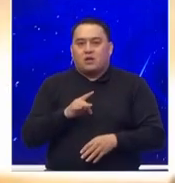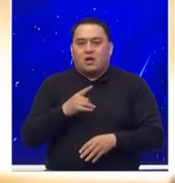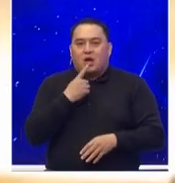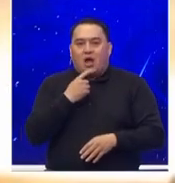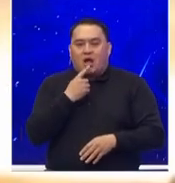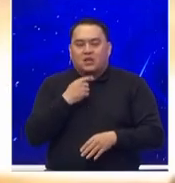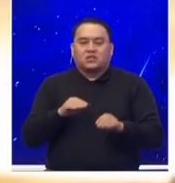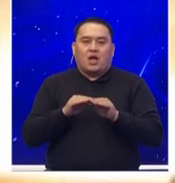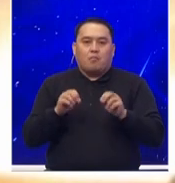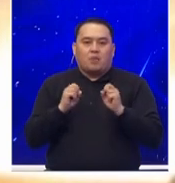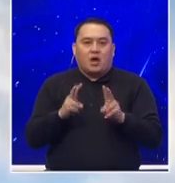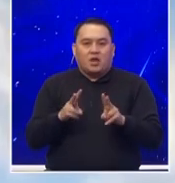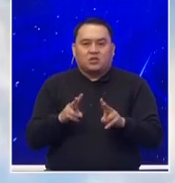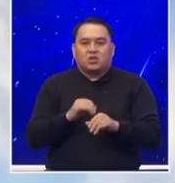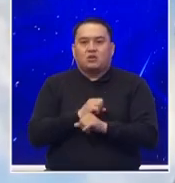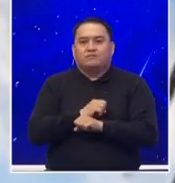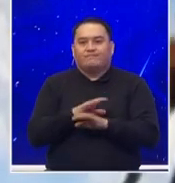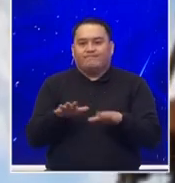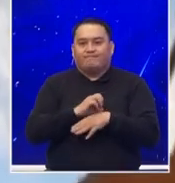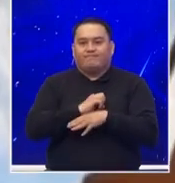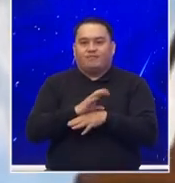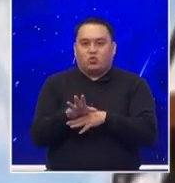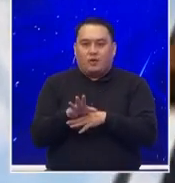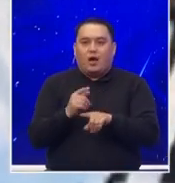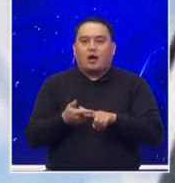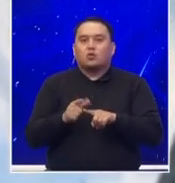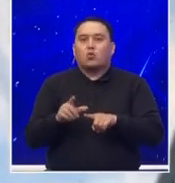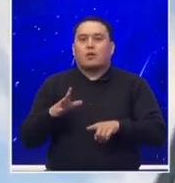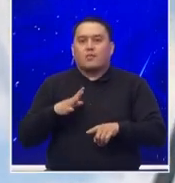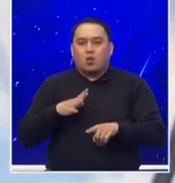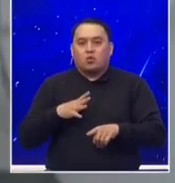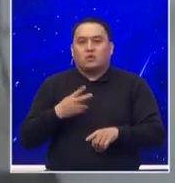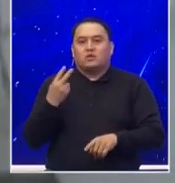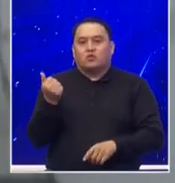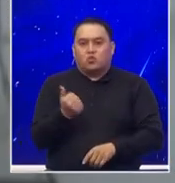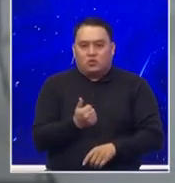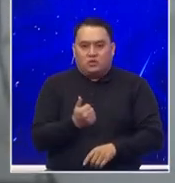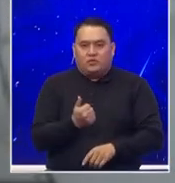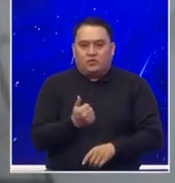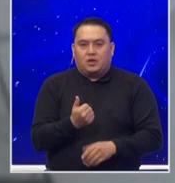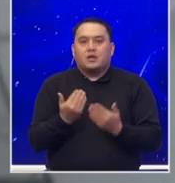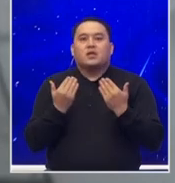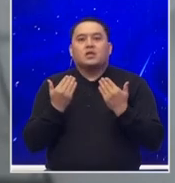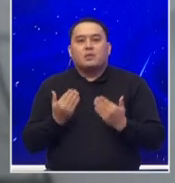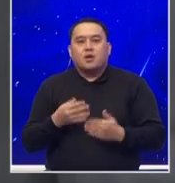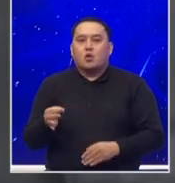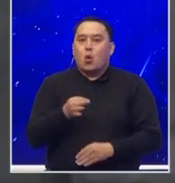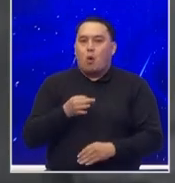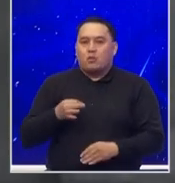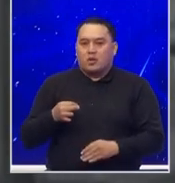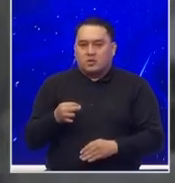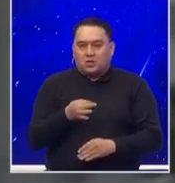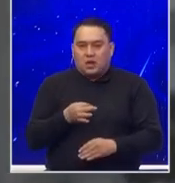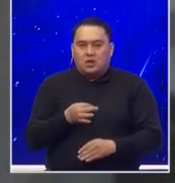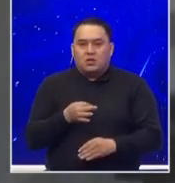из красной зоны по темпам распространения коронавируса, в которой находился более 2 недель. Теперь